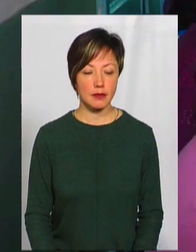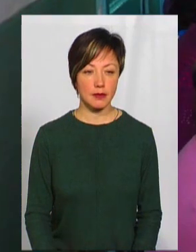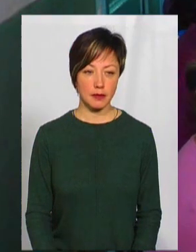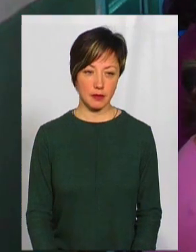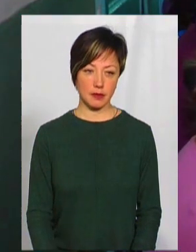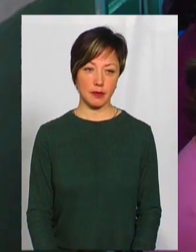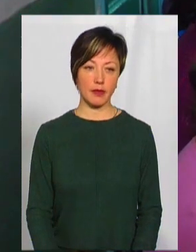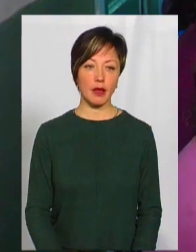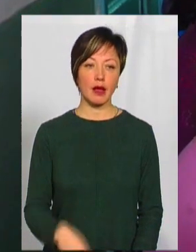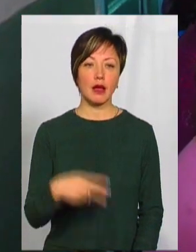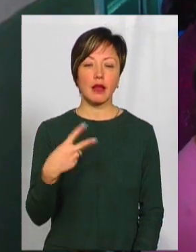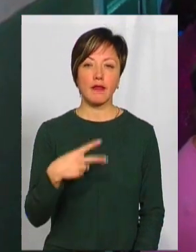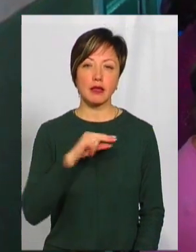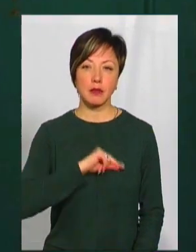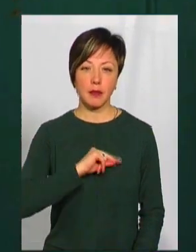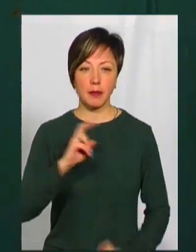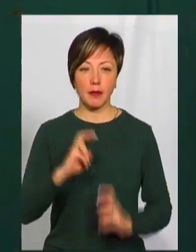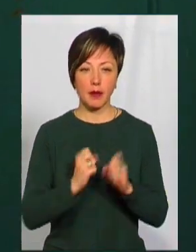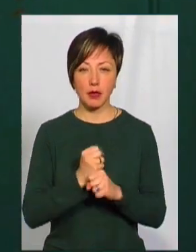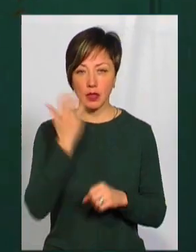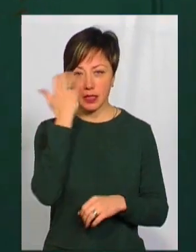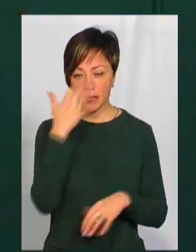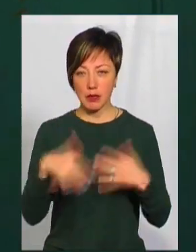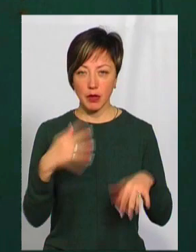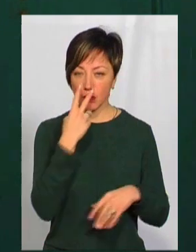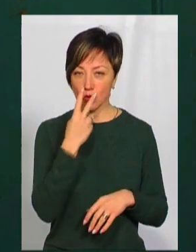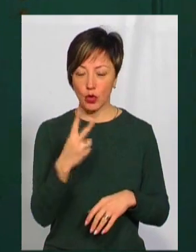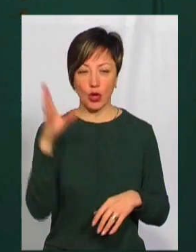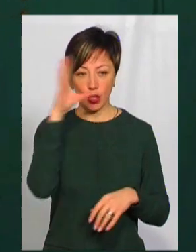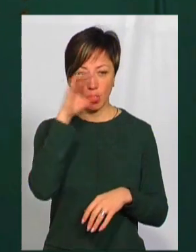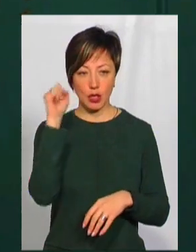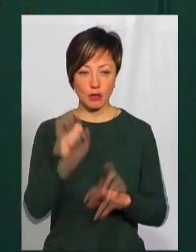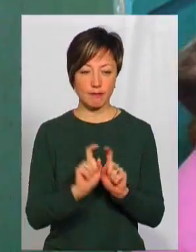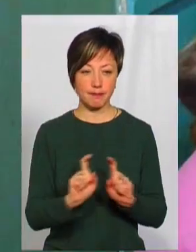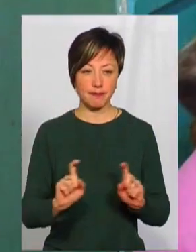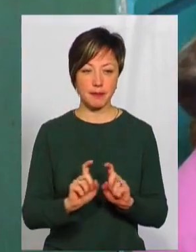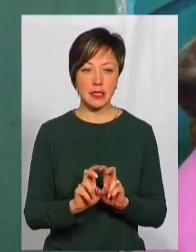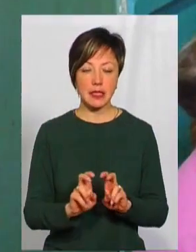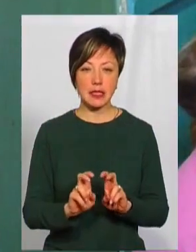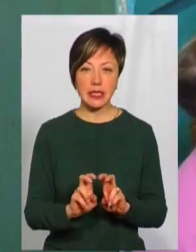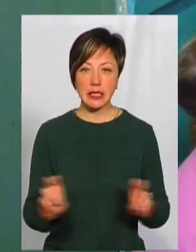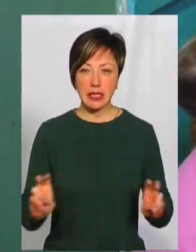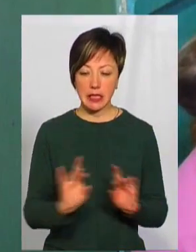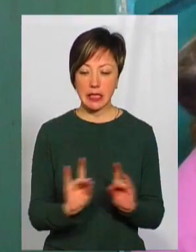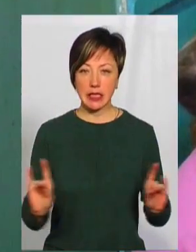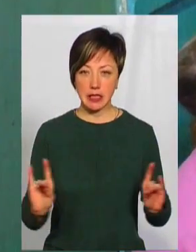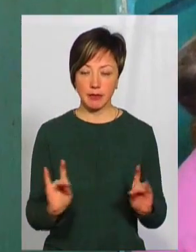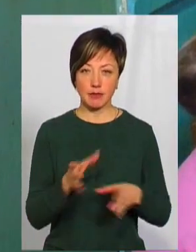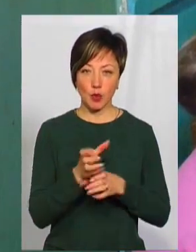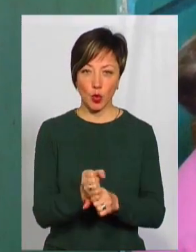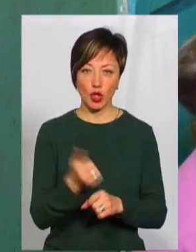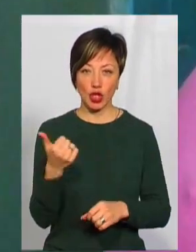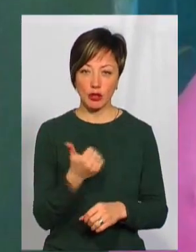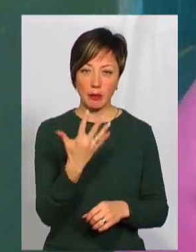Двадцять працівників підприємства, де працюють незрячі та люди зі слабким зором, ніч провели, сидячи на стільцях у коридорі підприємства. Їм скоротили робочий